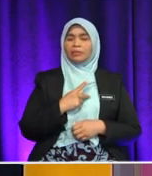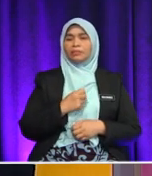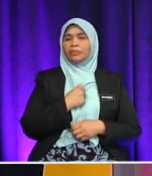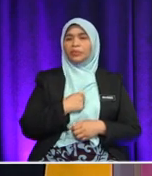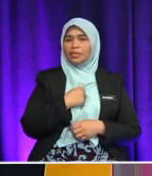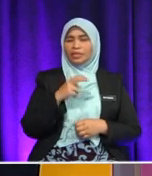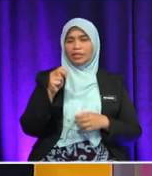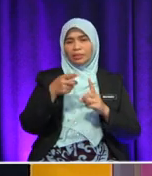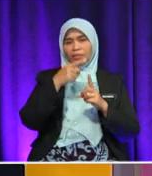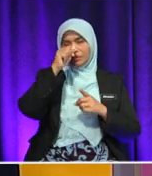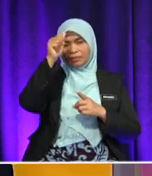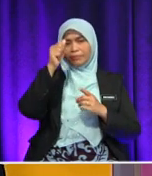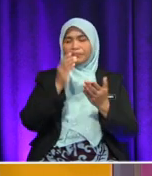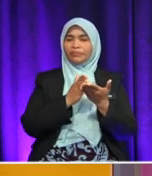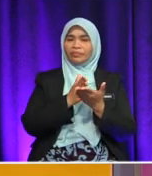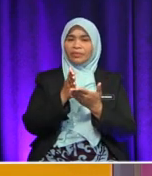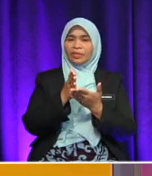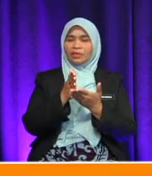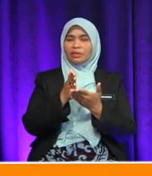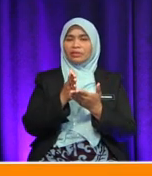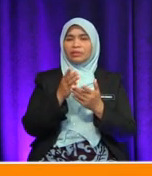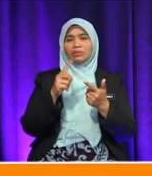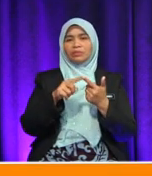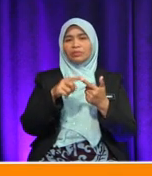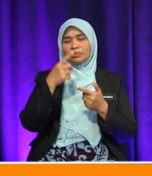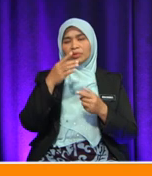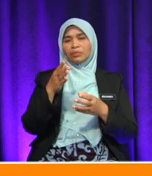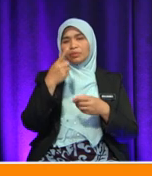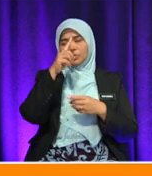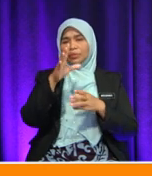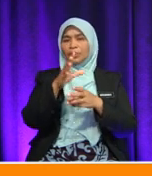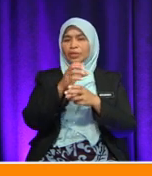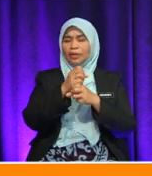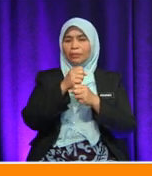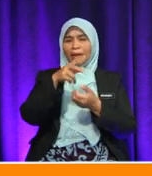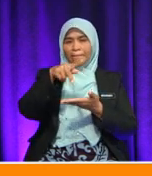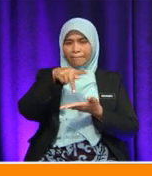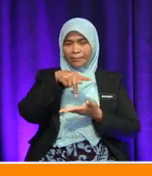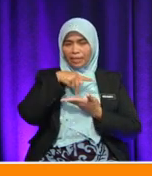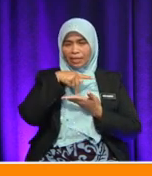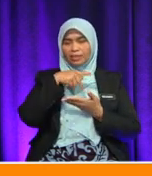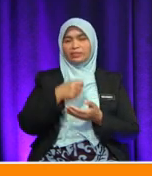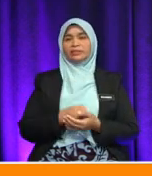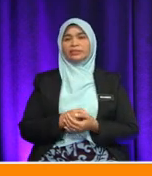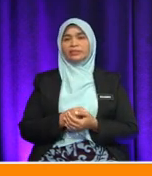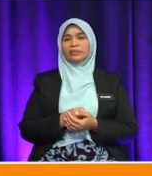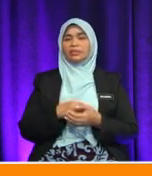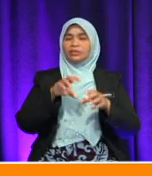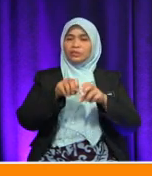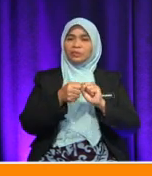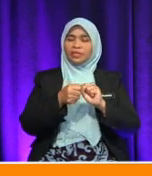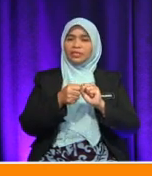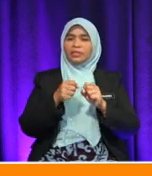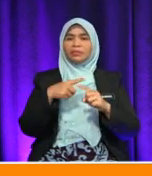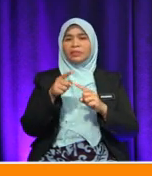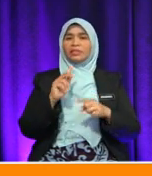seterusnya kita salat sunah Tasbih ini mendapat ganjaran pahala ya ganjaran pahala supaya kita apabila